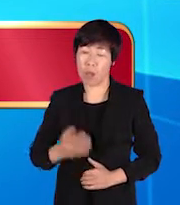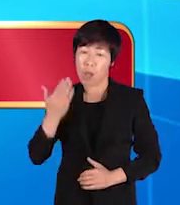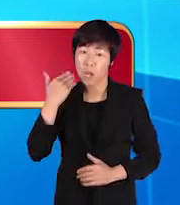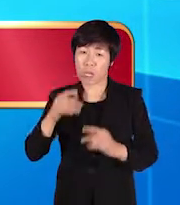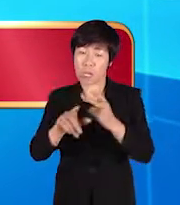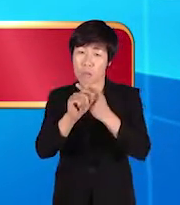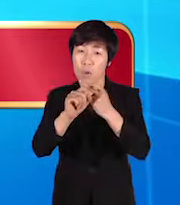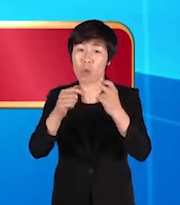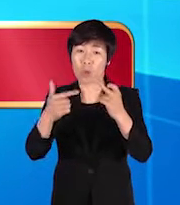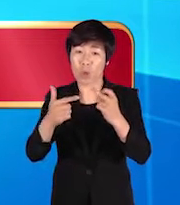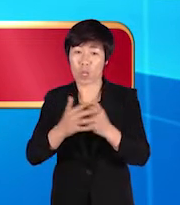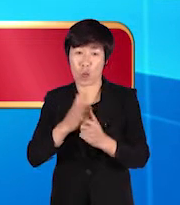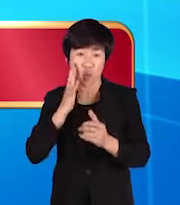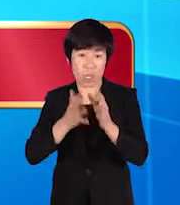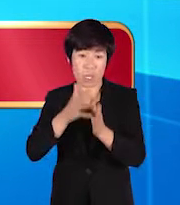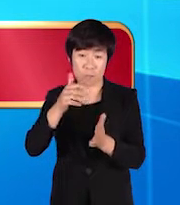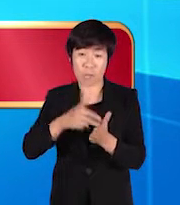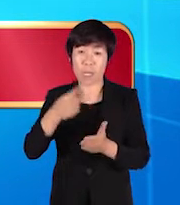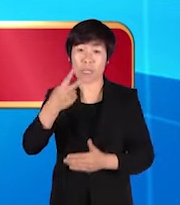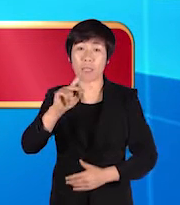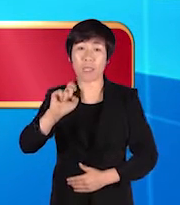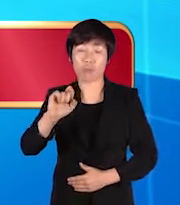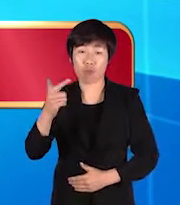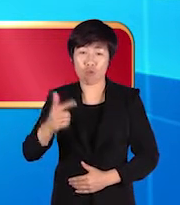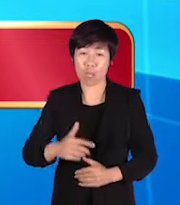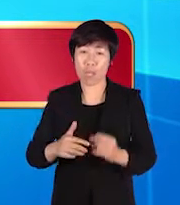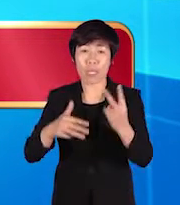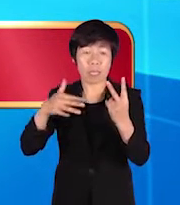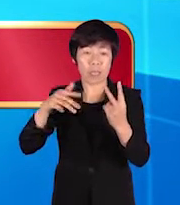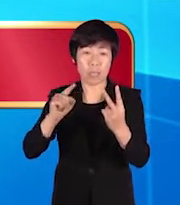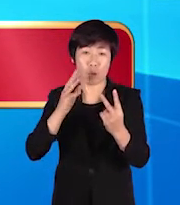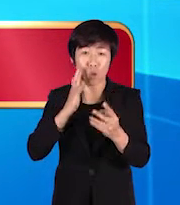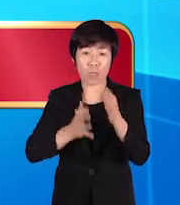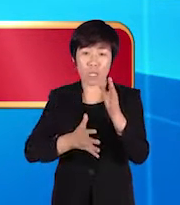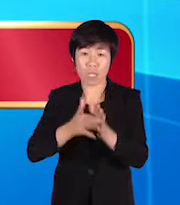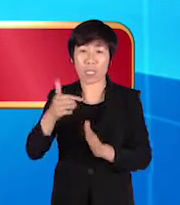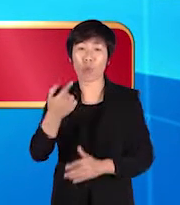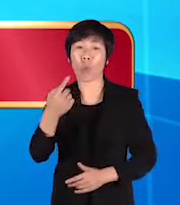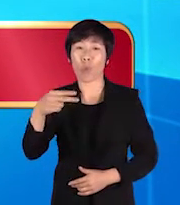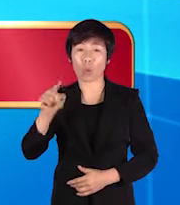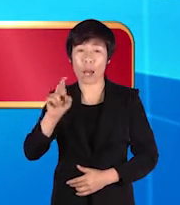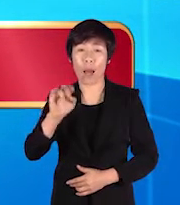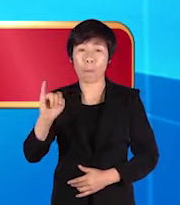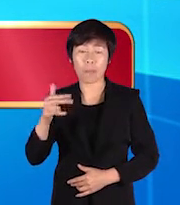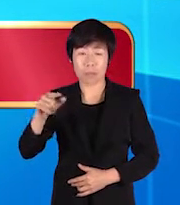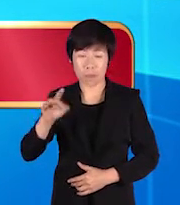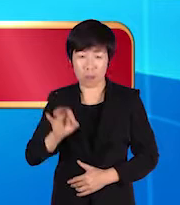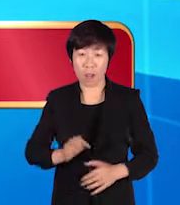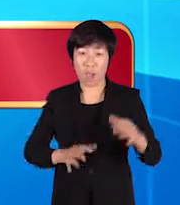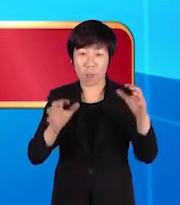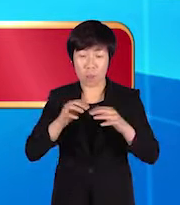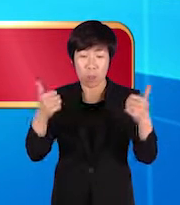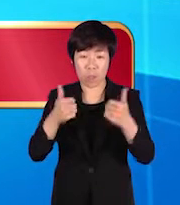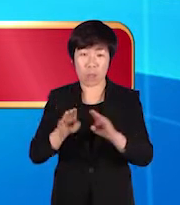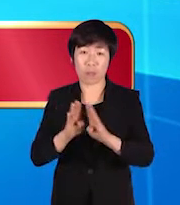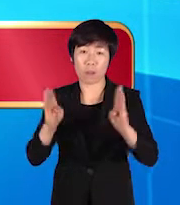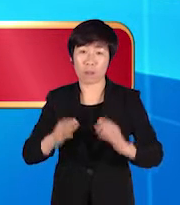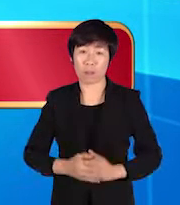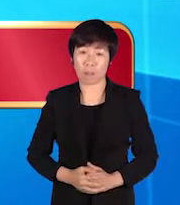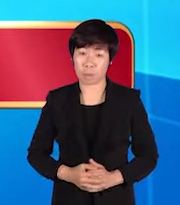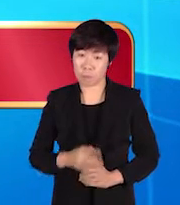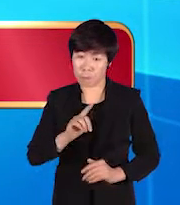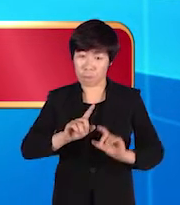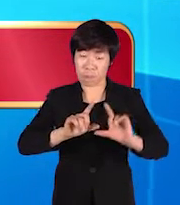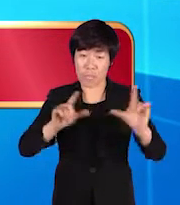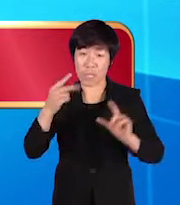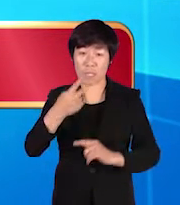지난 12월 6일 울산시가 2016년 제2차 울산시 노사민정협의회 회의를 개최했습니다.